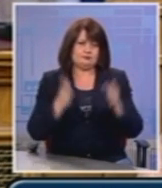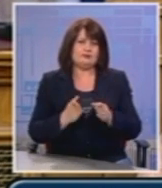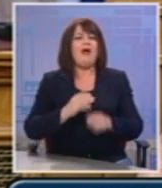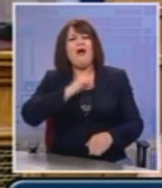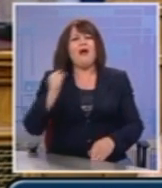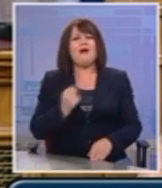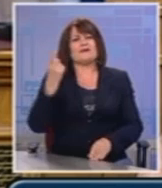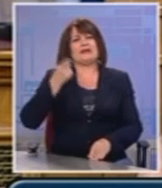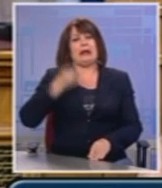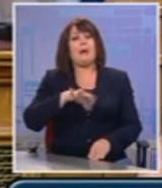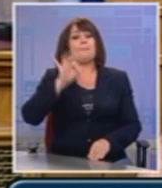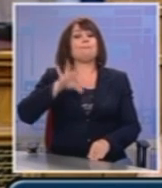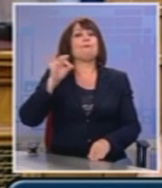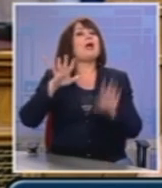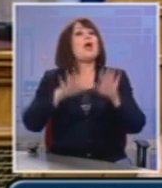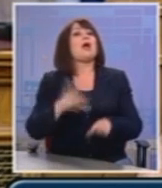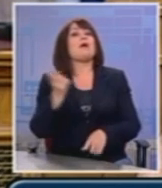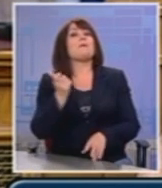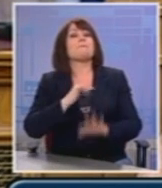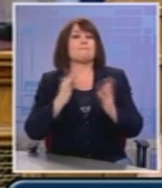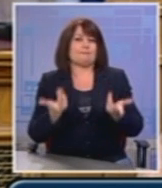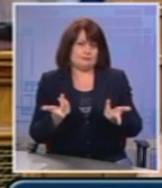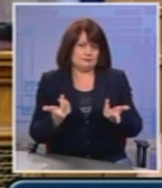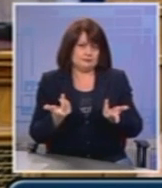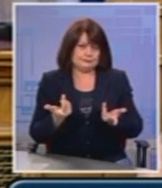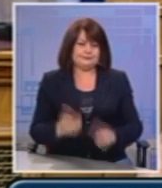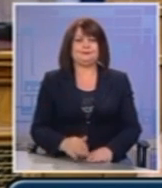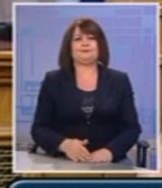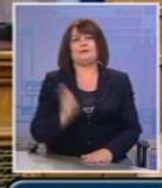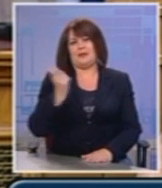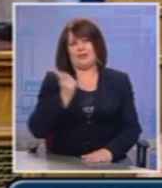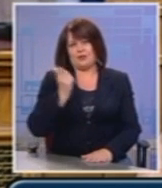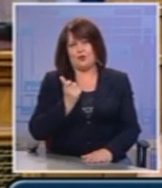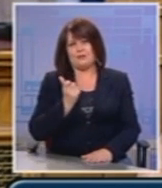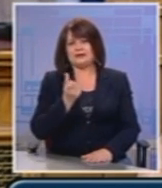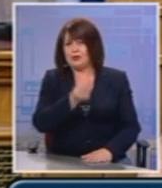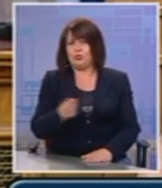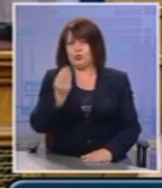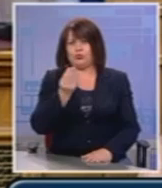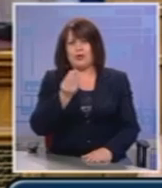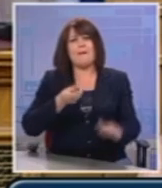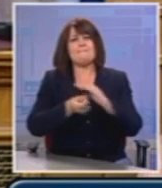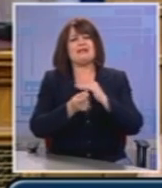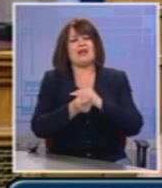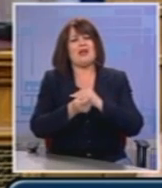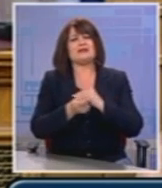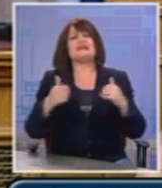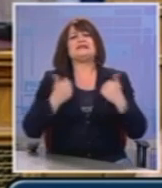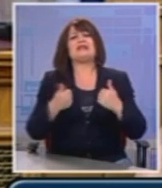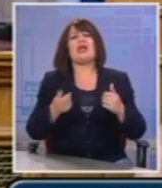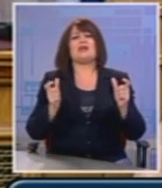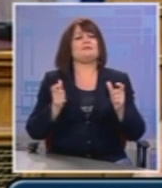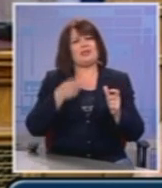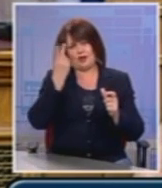κριτήρια επιλεξιμότητας αποκλείουν από επιδοματα την πλειονότητα των μεταναστών και των